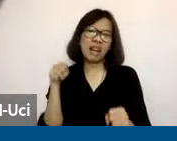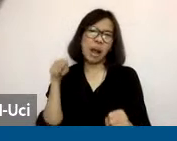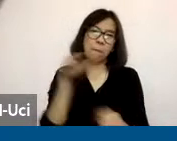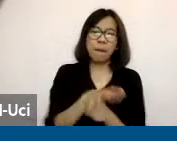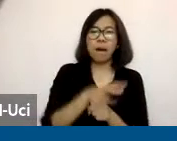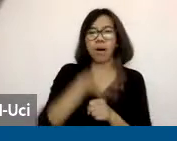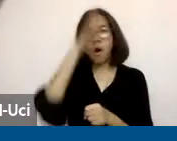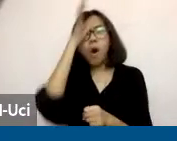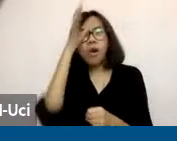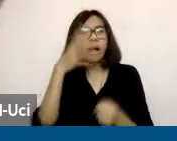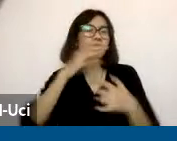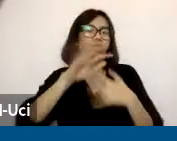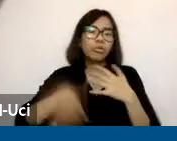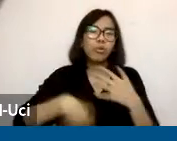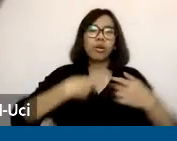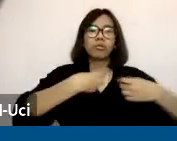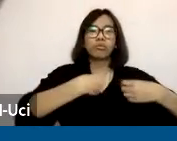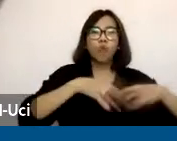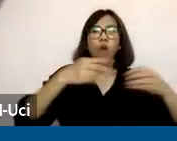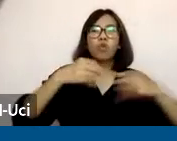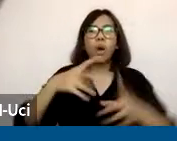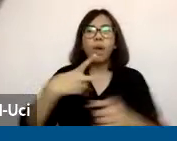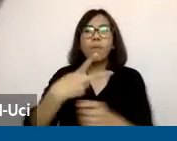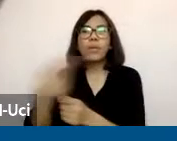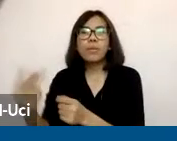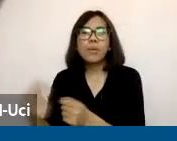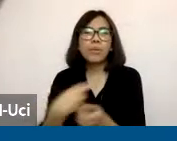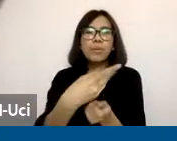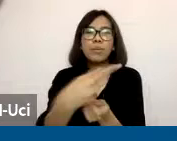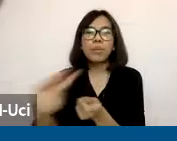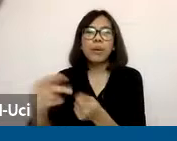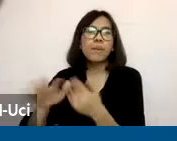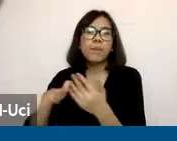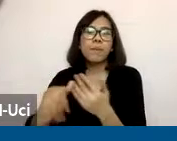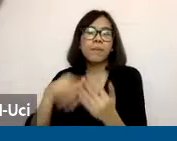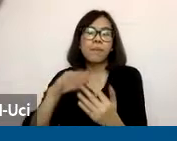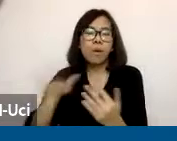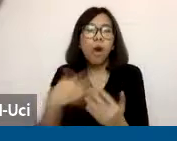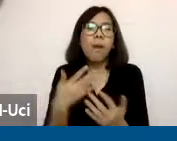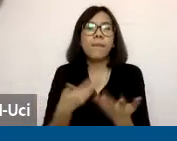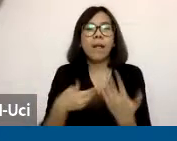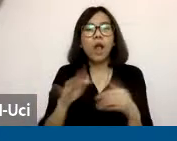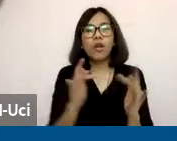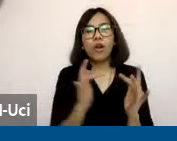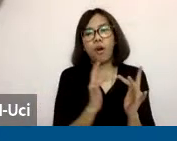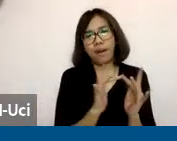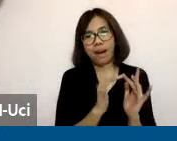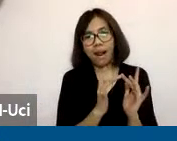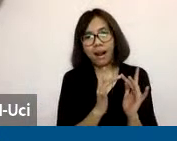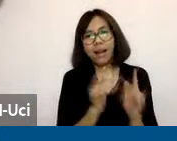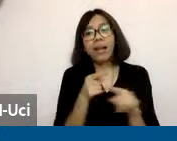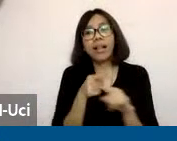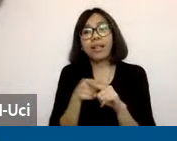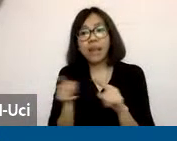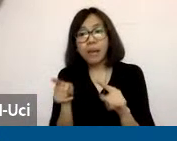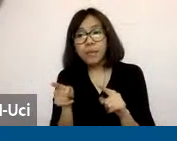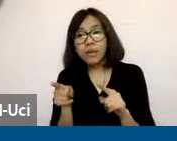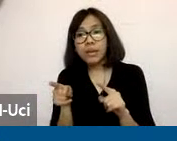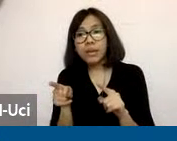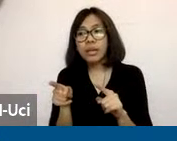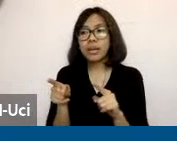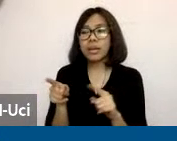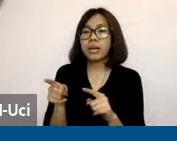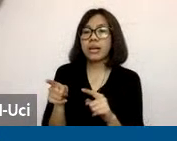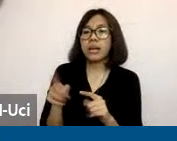yang cukup signifikan dan ini ternyata berbanding lurus ya dengan peningkatan